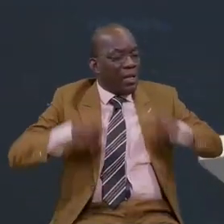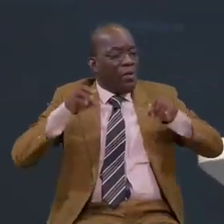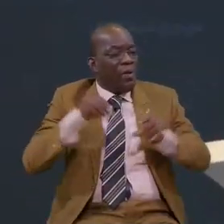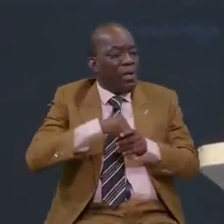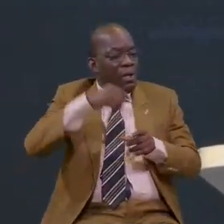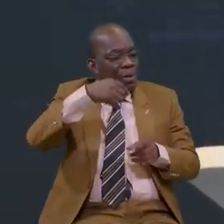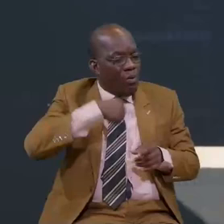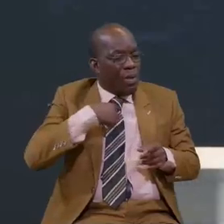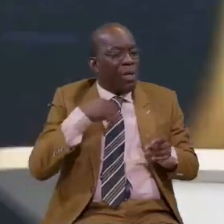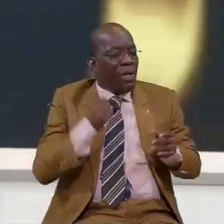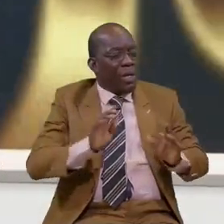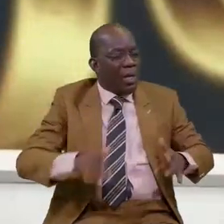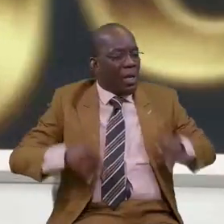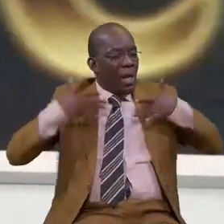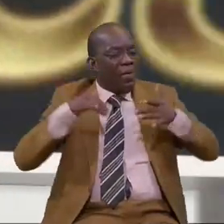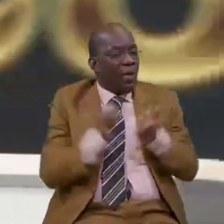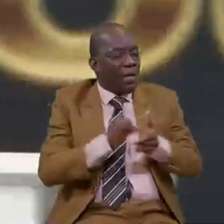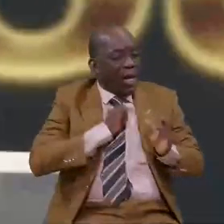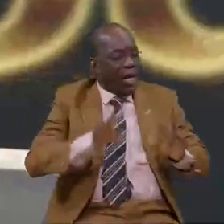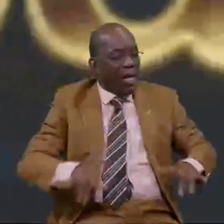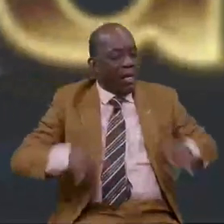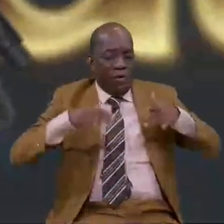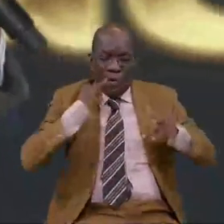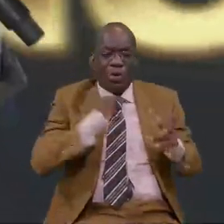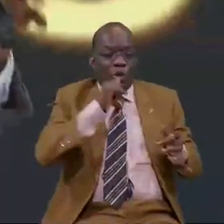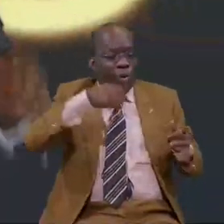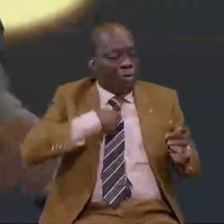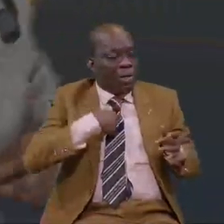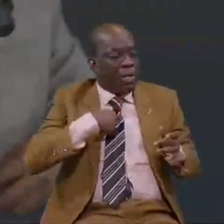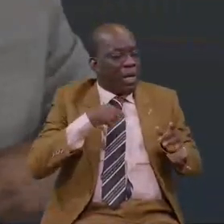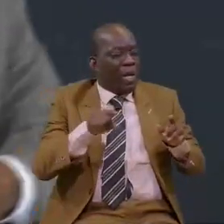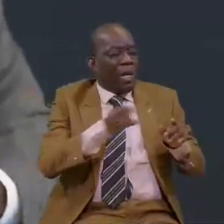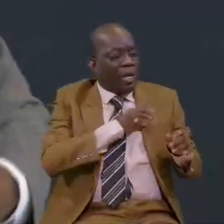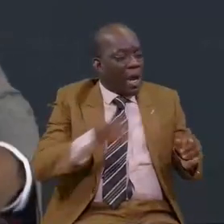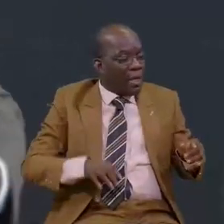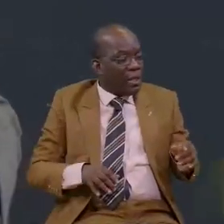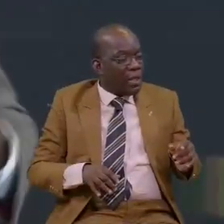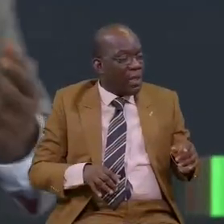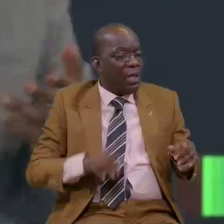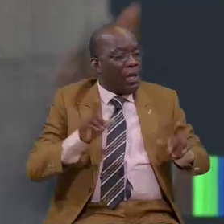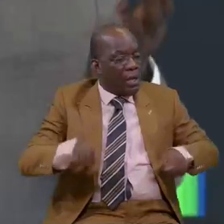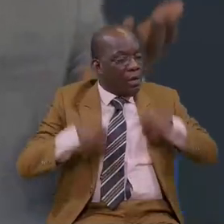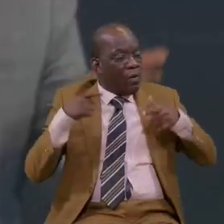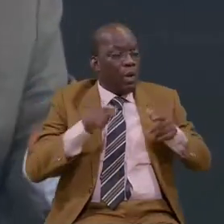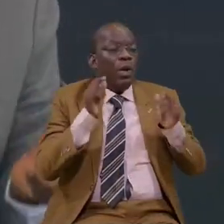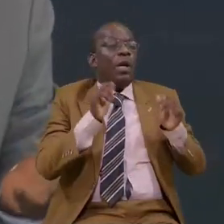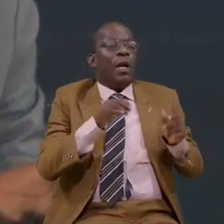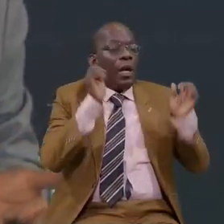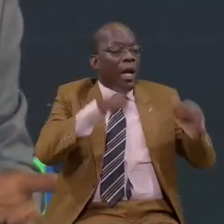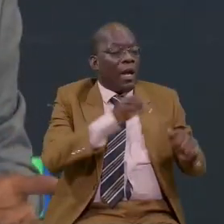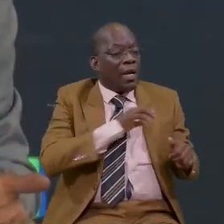Mais tu dis que Christ vit en moi, non? Et la vie que je mène maintenant, ce n'est pas moi, c'est Christ qui vit en